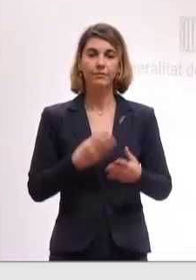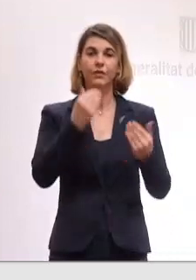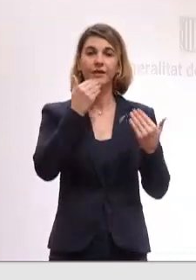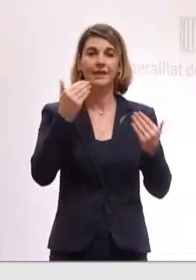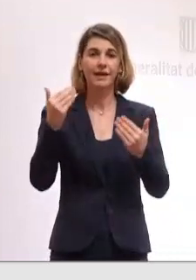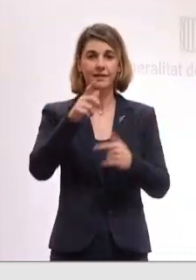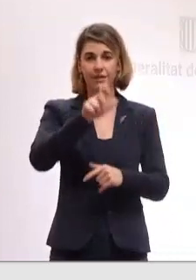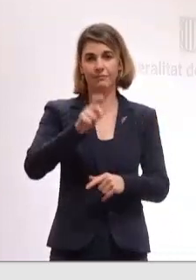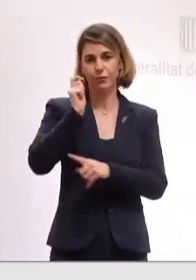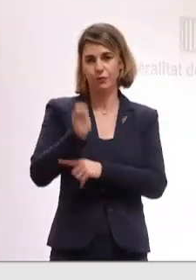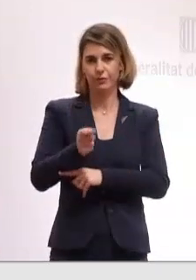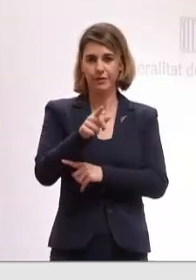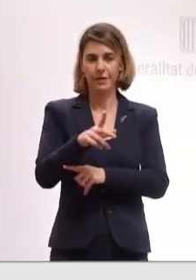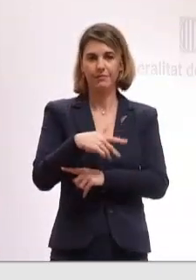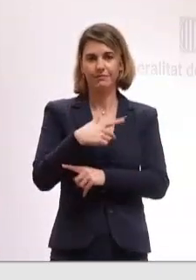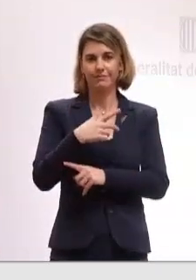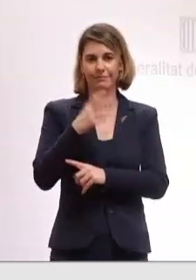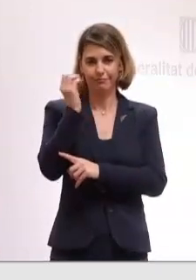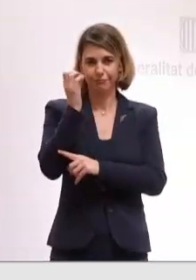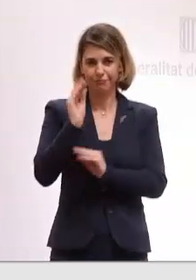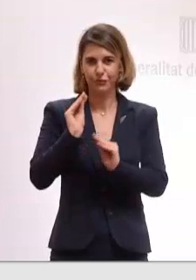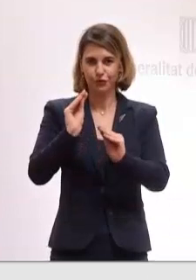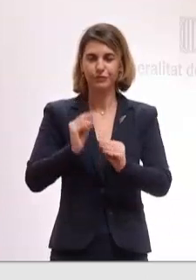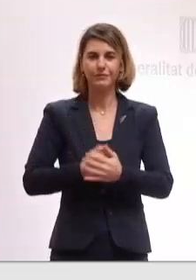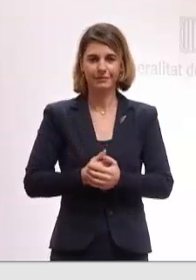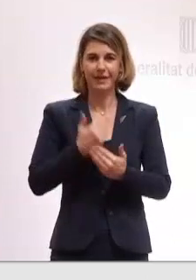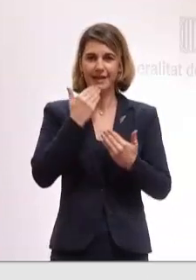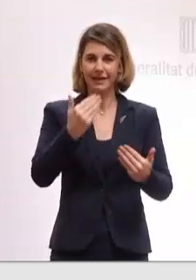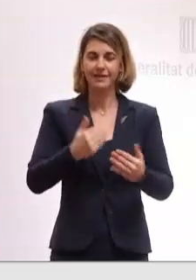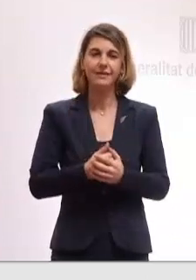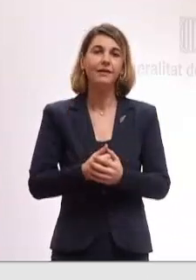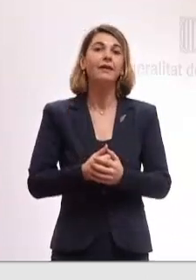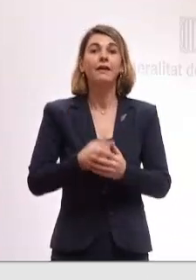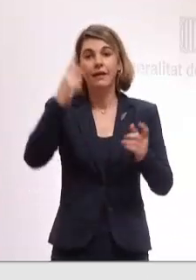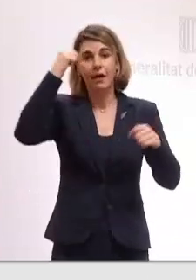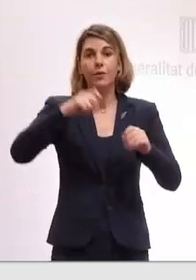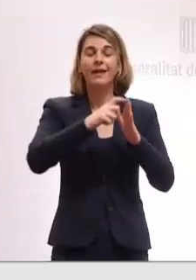Moltes gràcies, magistrada, per les seves paraules. I d'acord amb el decret